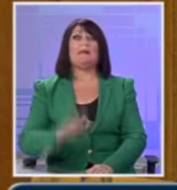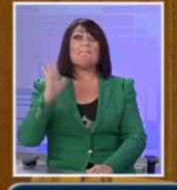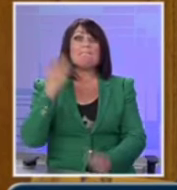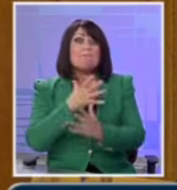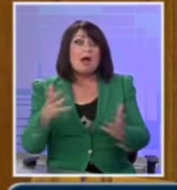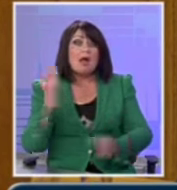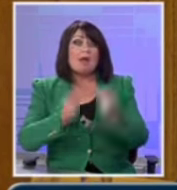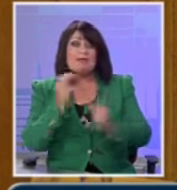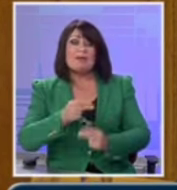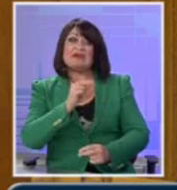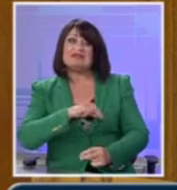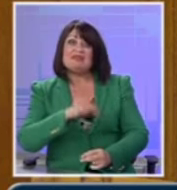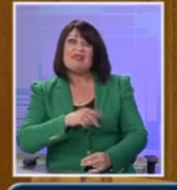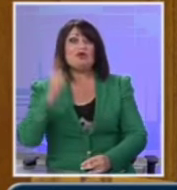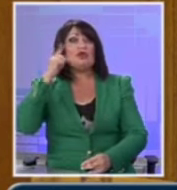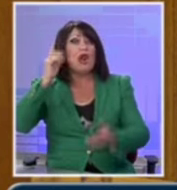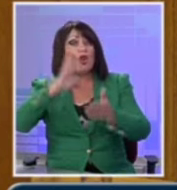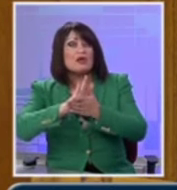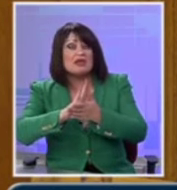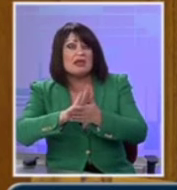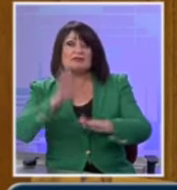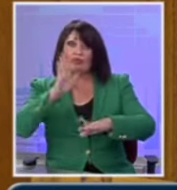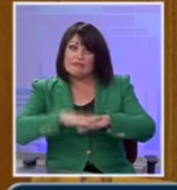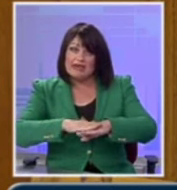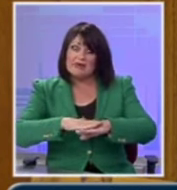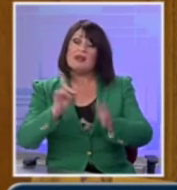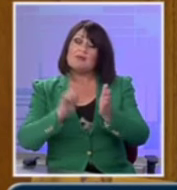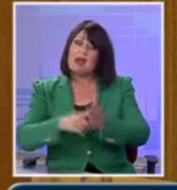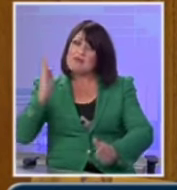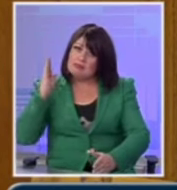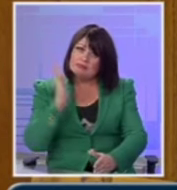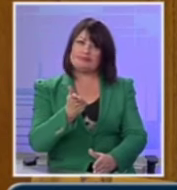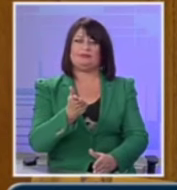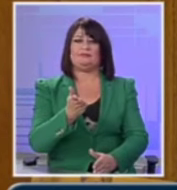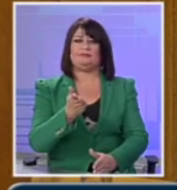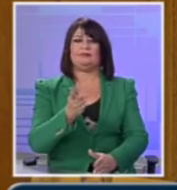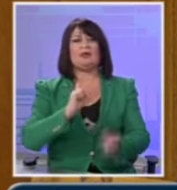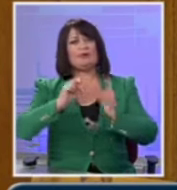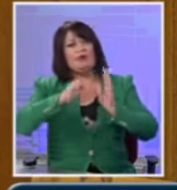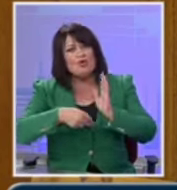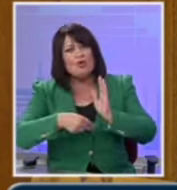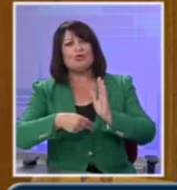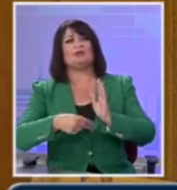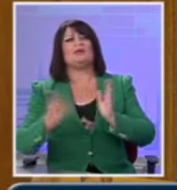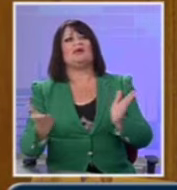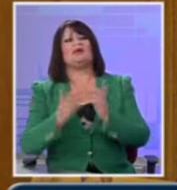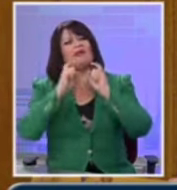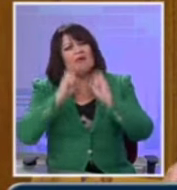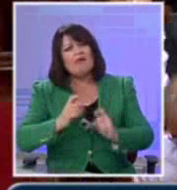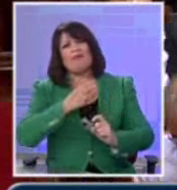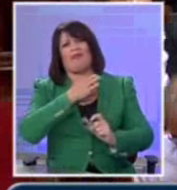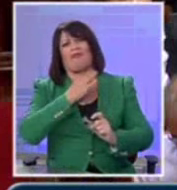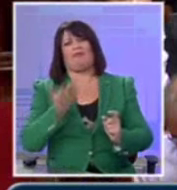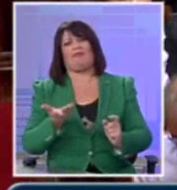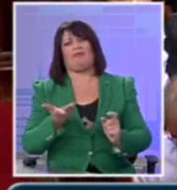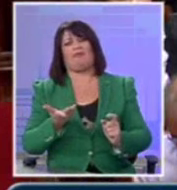παθογένειες, τα συμφέροντα και τις λογικές που μας οδήγησαν και στην κρίση και στα μνημόνια και στους καταναγκασμούς με